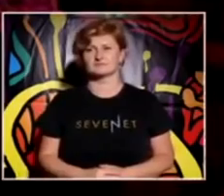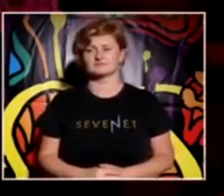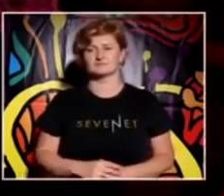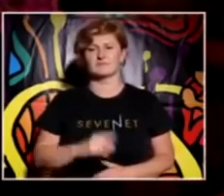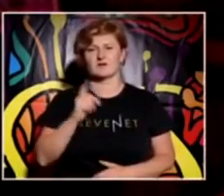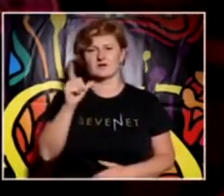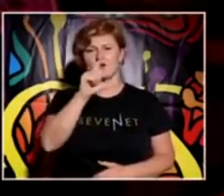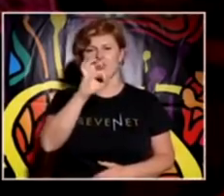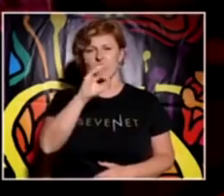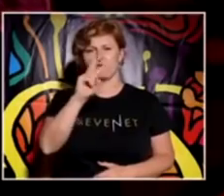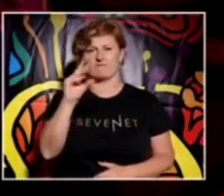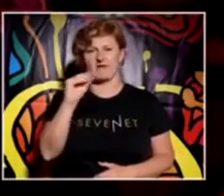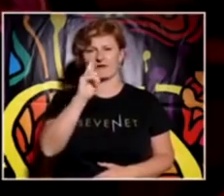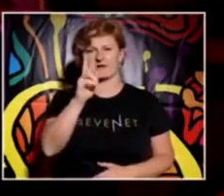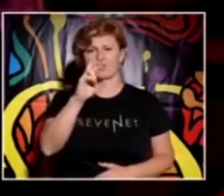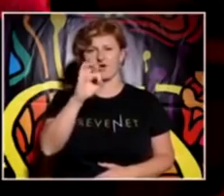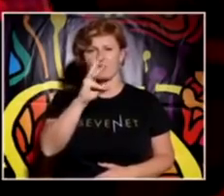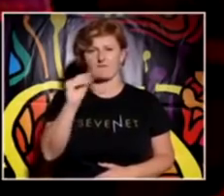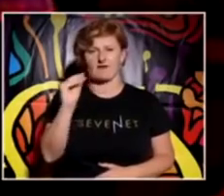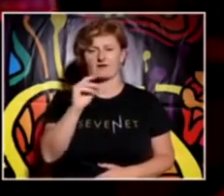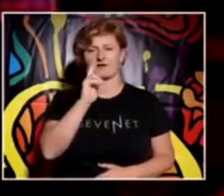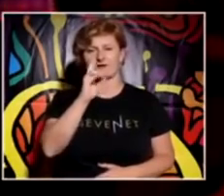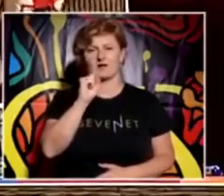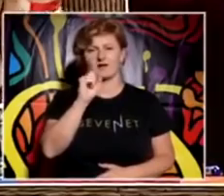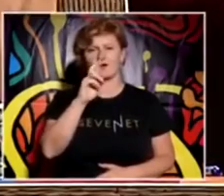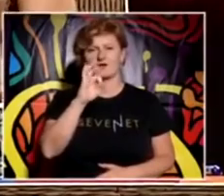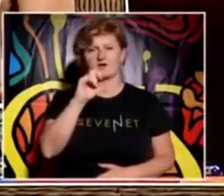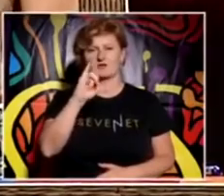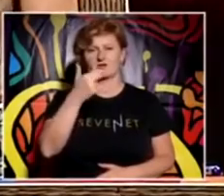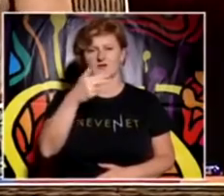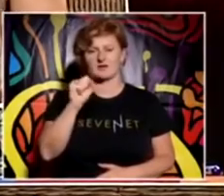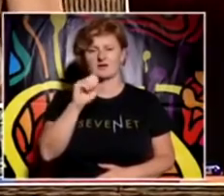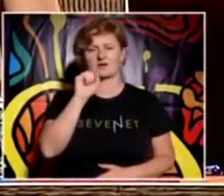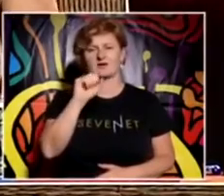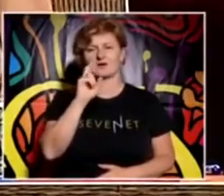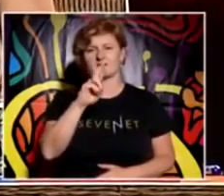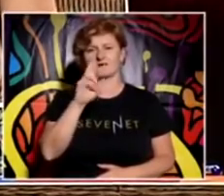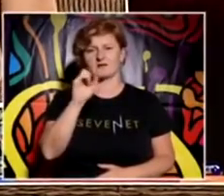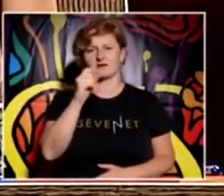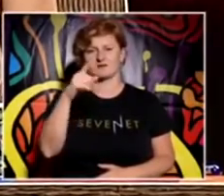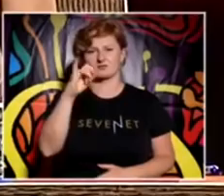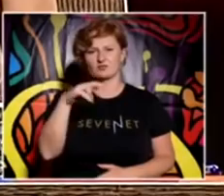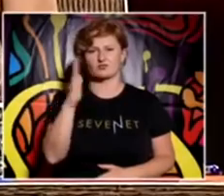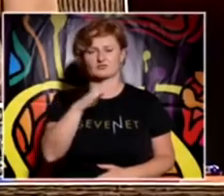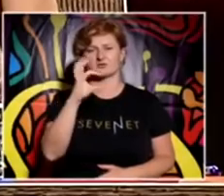I Love Krowę, Karolina i Arkadiusz Siwkiewicz.